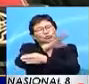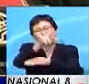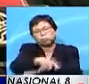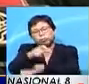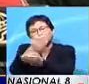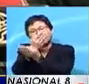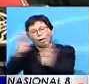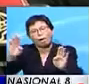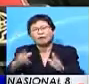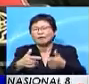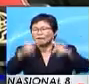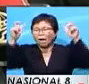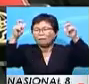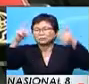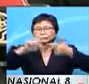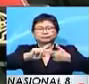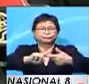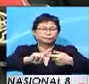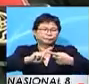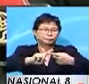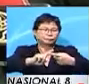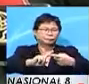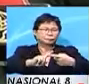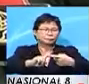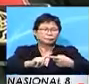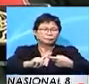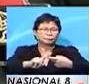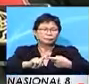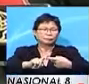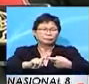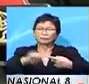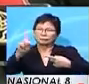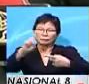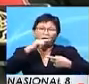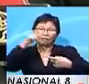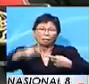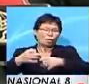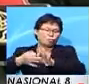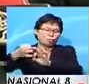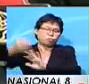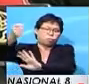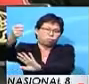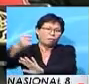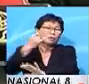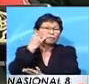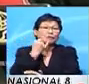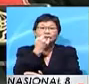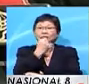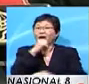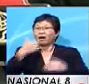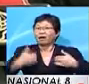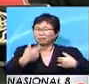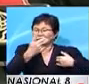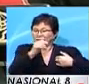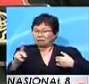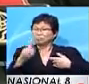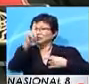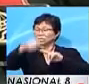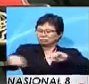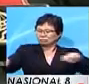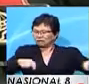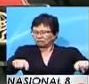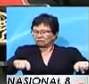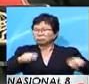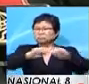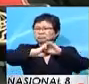dengan kadar segera, ya, tanpa tangguh-tangguh. Israel tidak berhak. Ini adalah satu tindakan